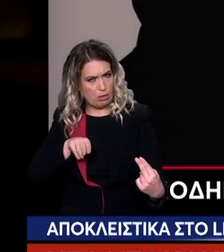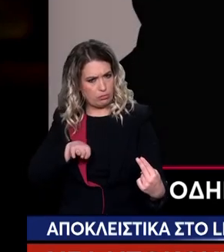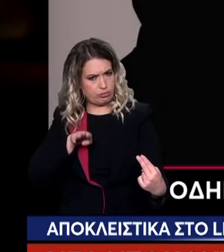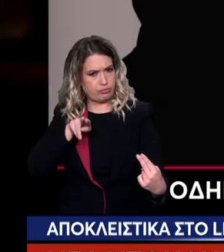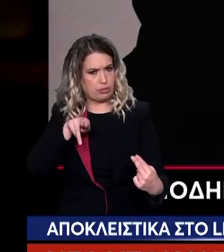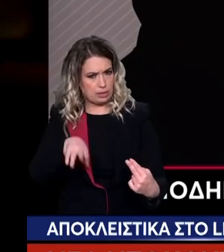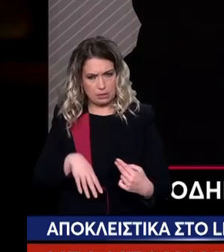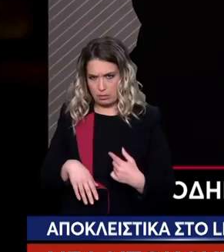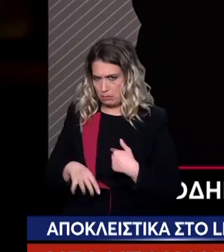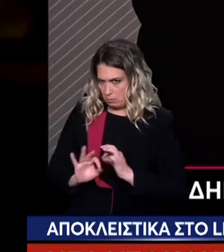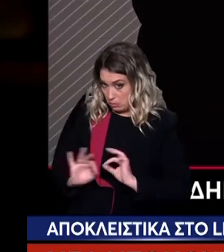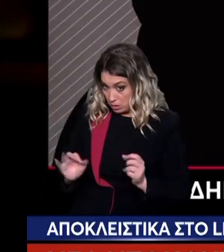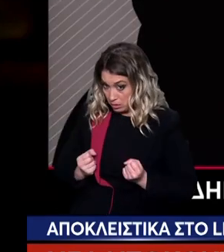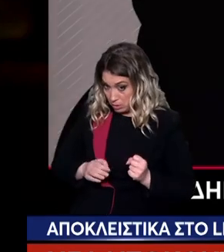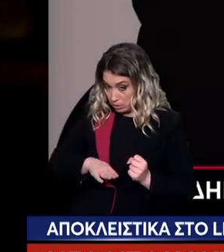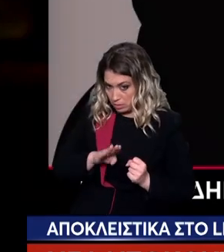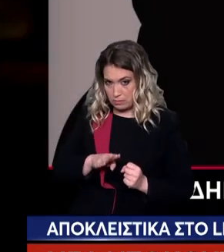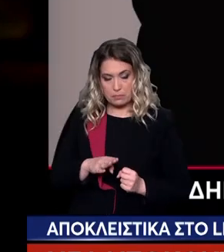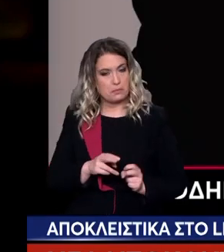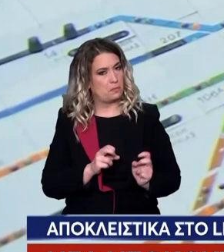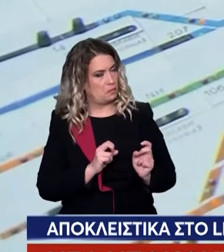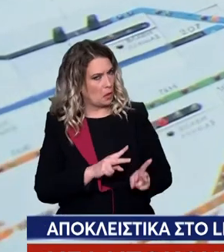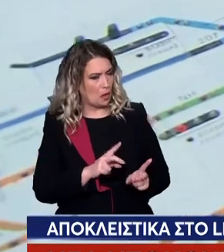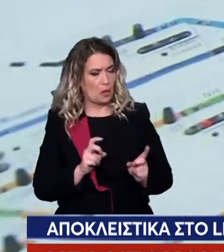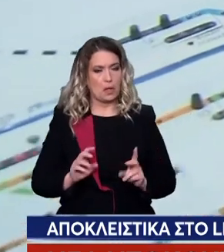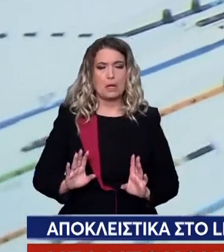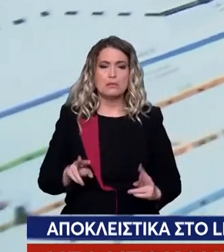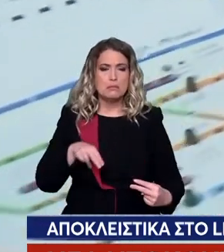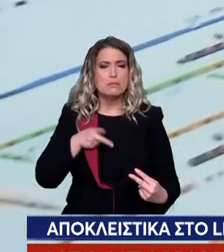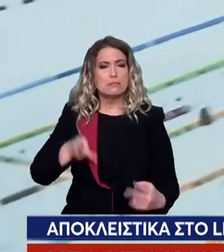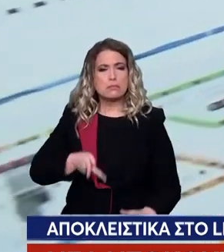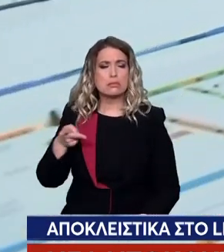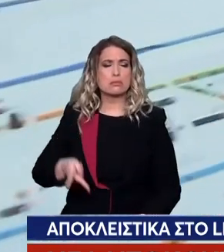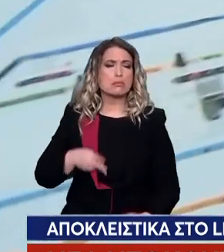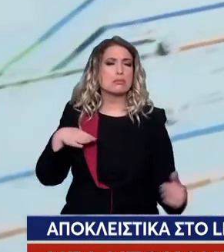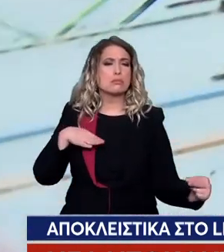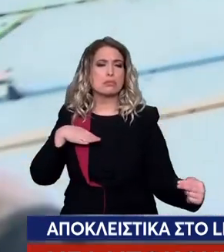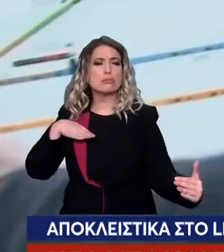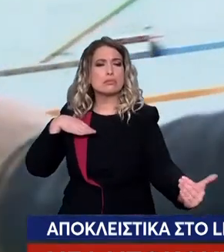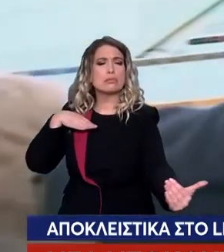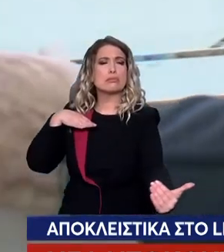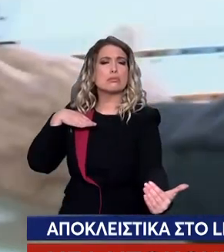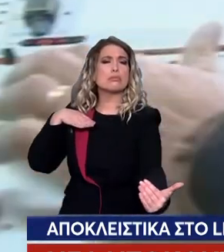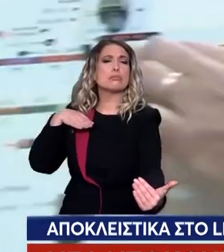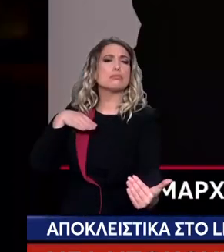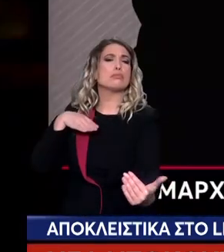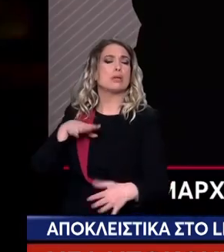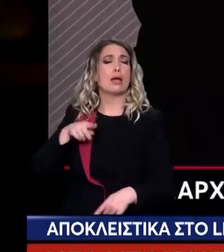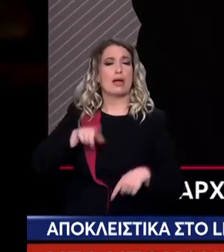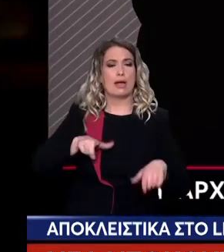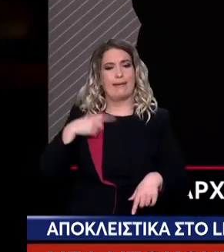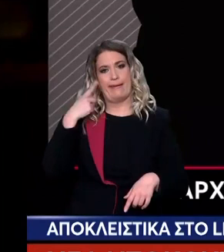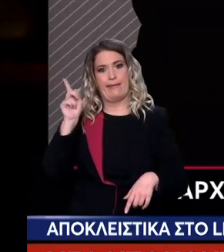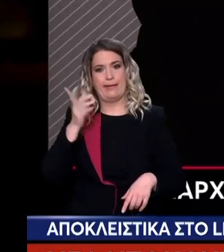βλέπω έτσι ναι καλώς οι ώρες περνούν και κάποιοι όπως φαίνεται έχουν το μυαλό τους στο σχόλασμα έλα